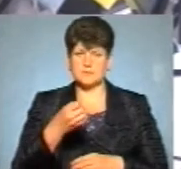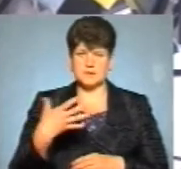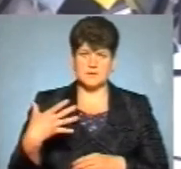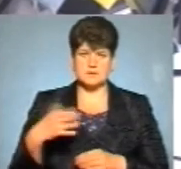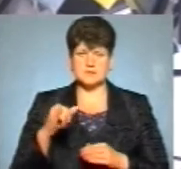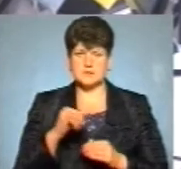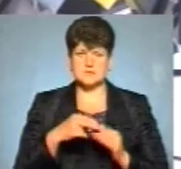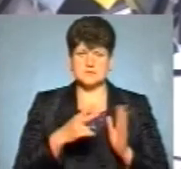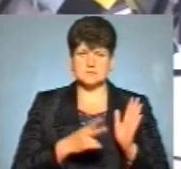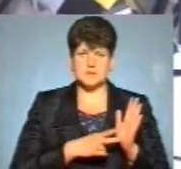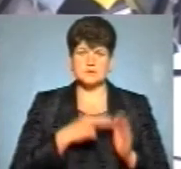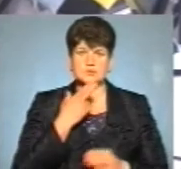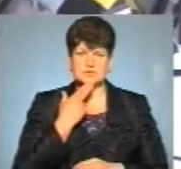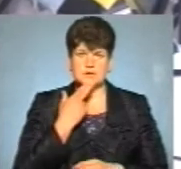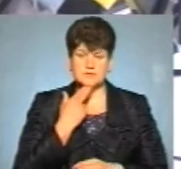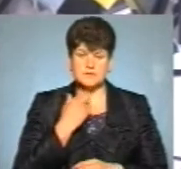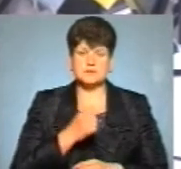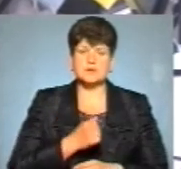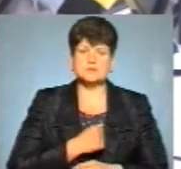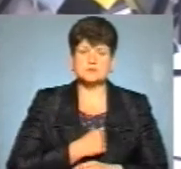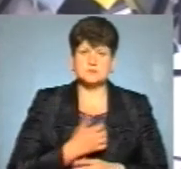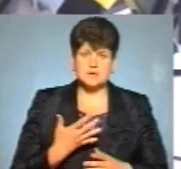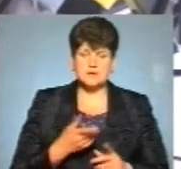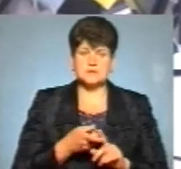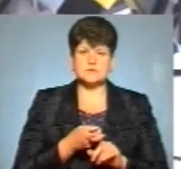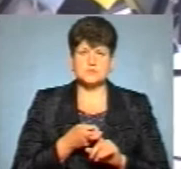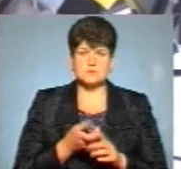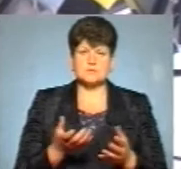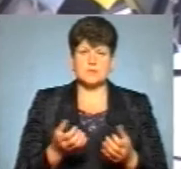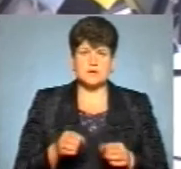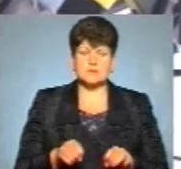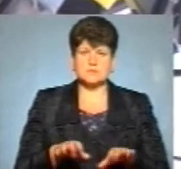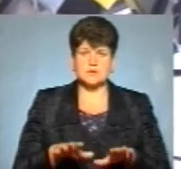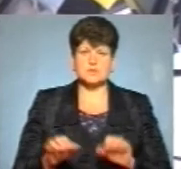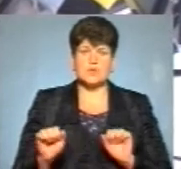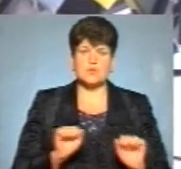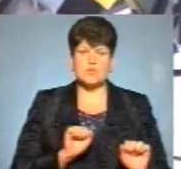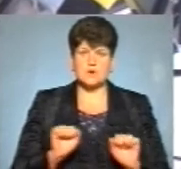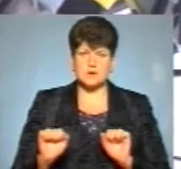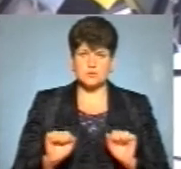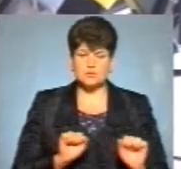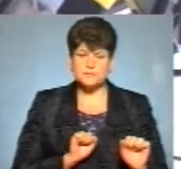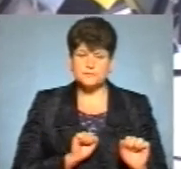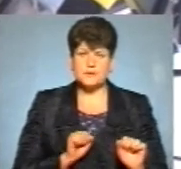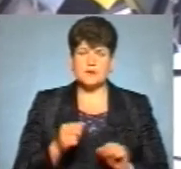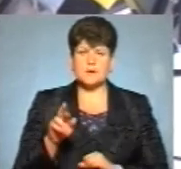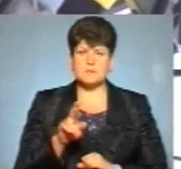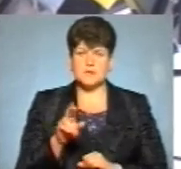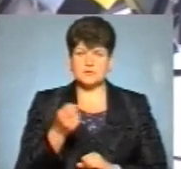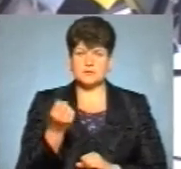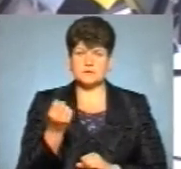і 17 червня. На жаль, в зв'язку з прийнятим рішенням уряду в п'ятницю